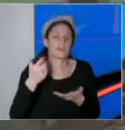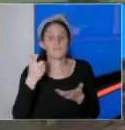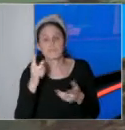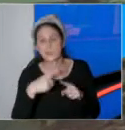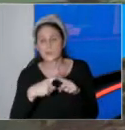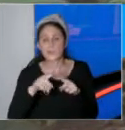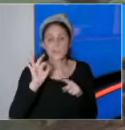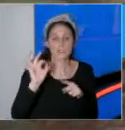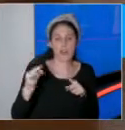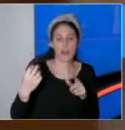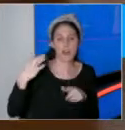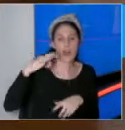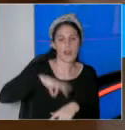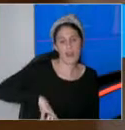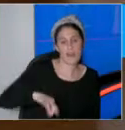סוג של benefit